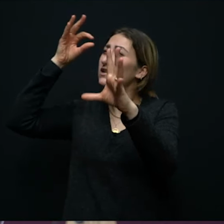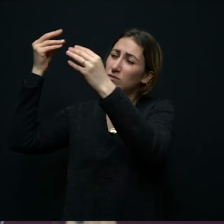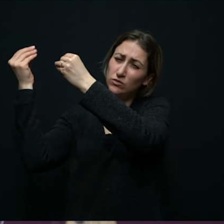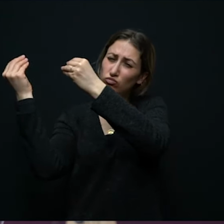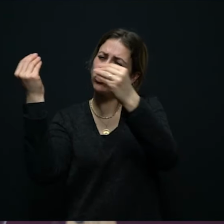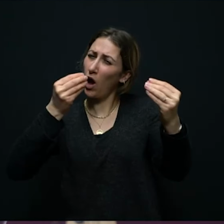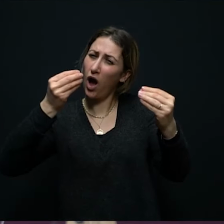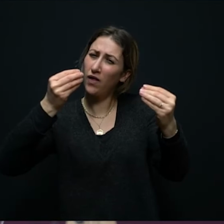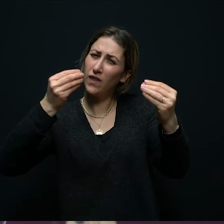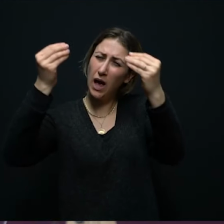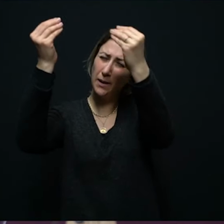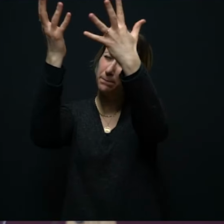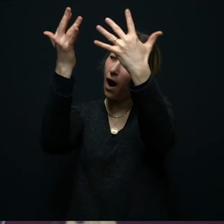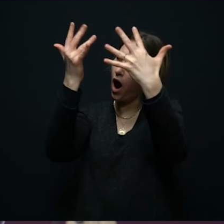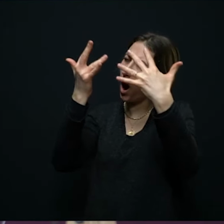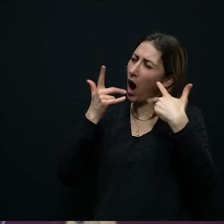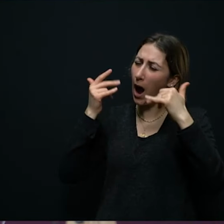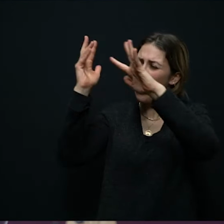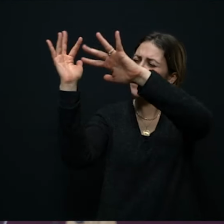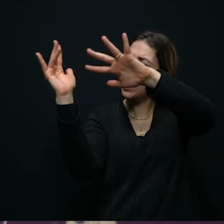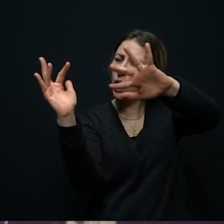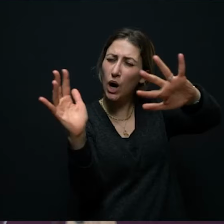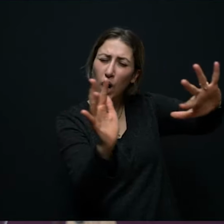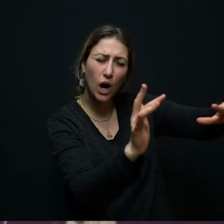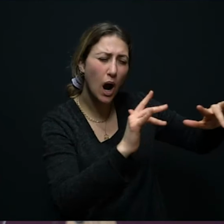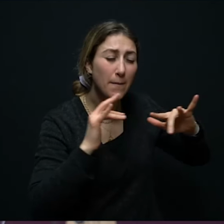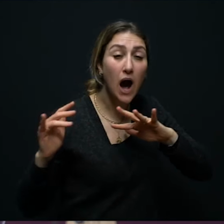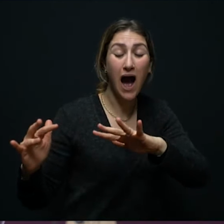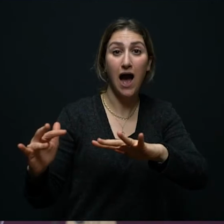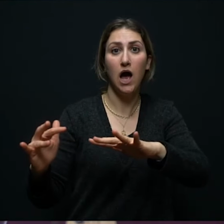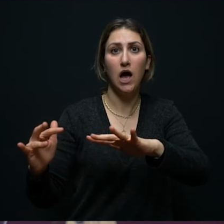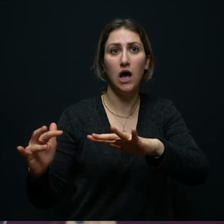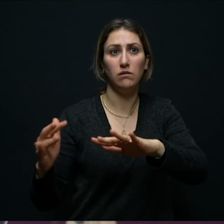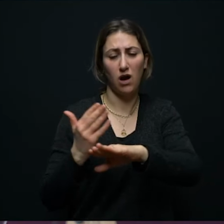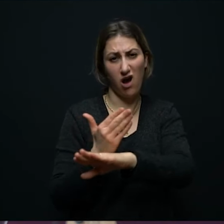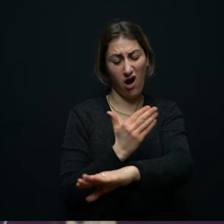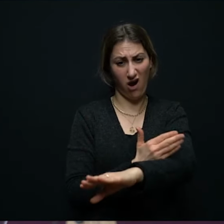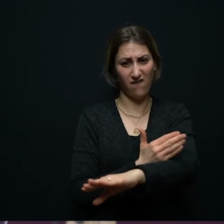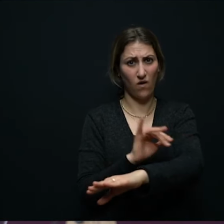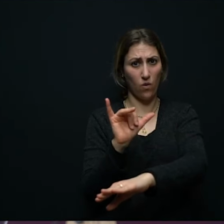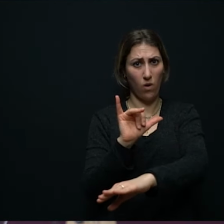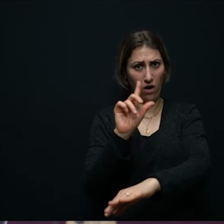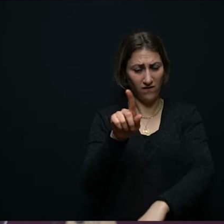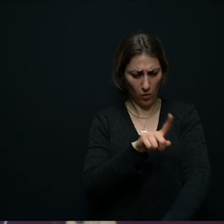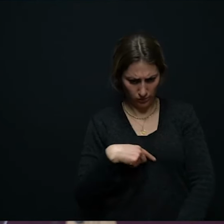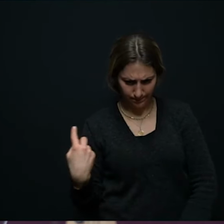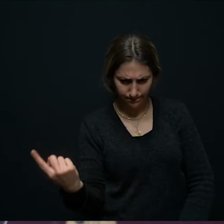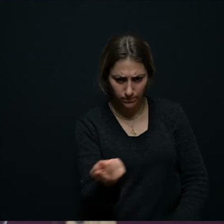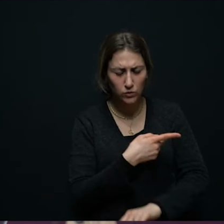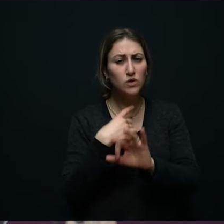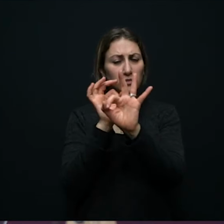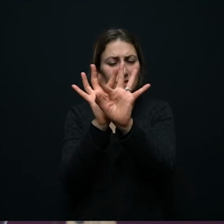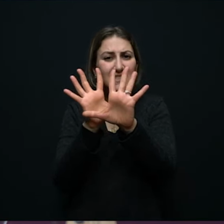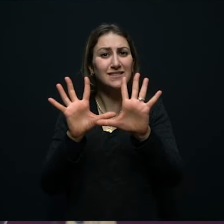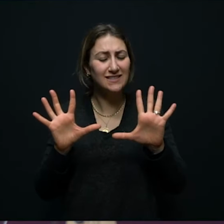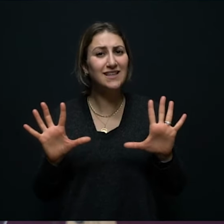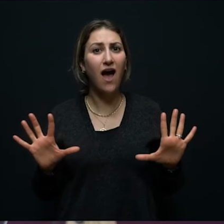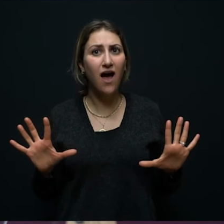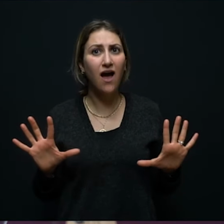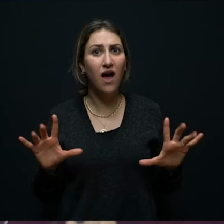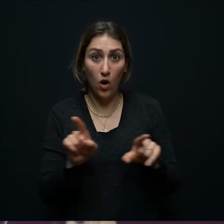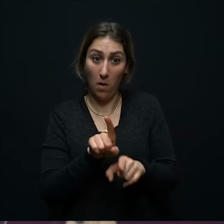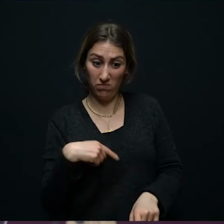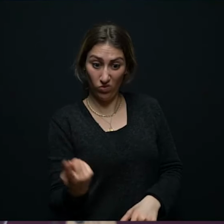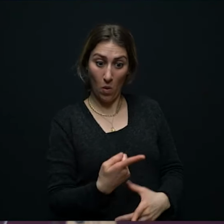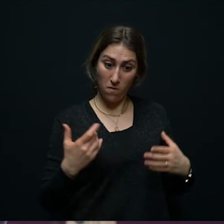pas dans des poubelles veut pas habiter dans dans dans dans une sorte de centre commercial où il ya à la fois